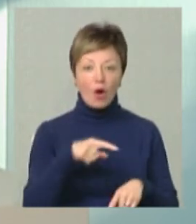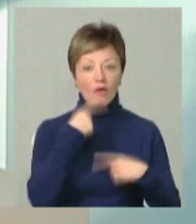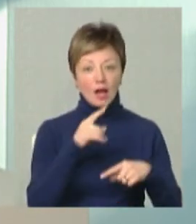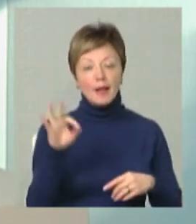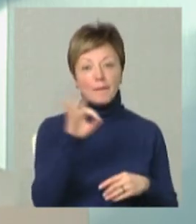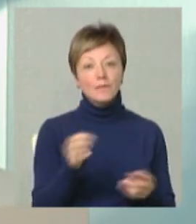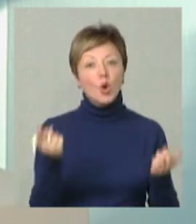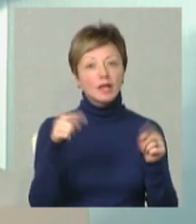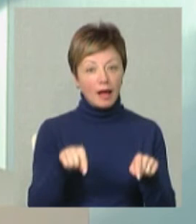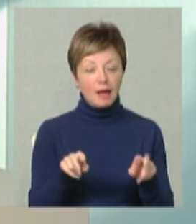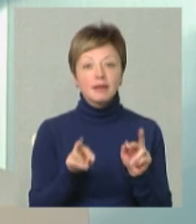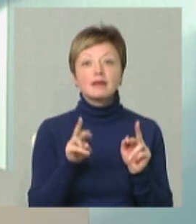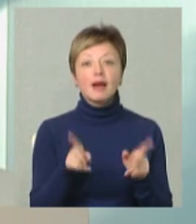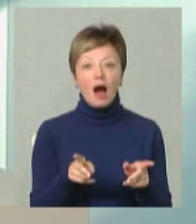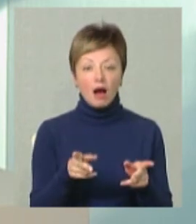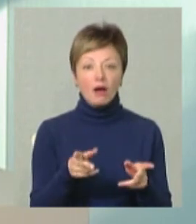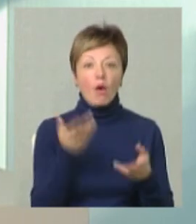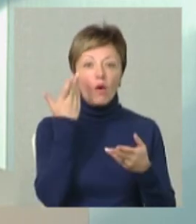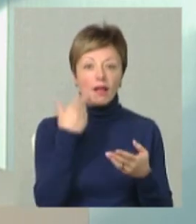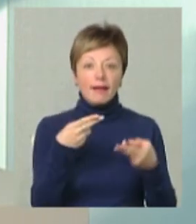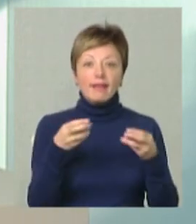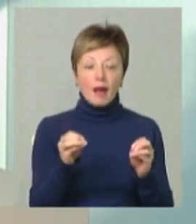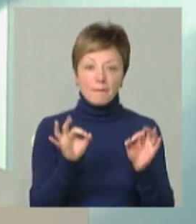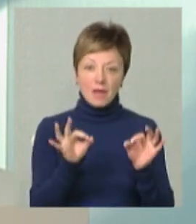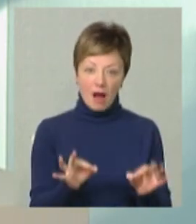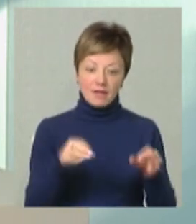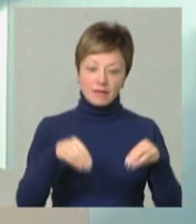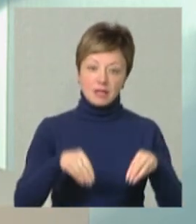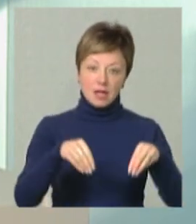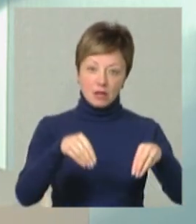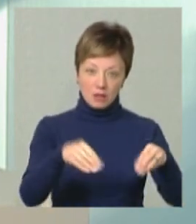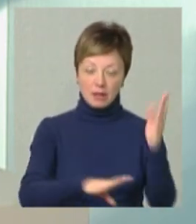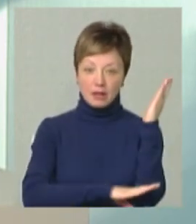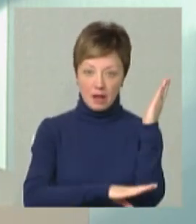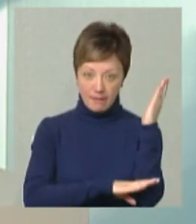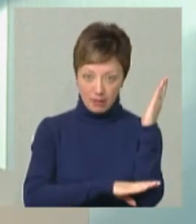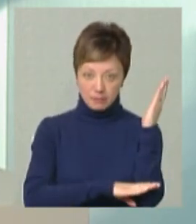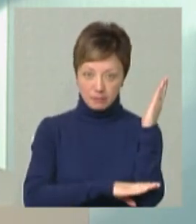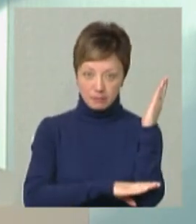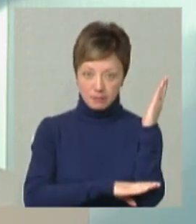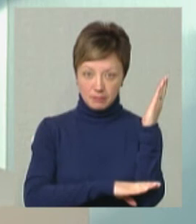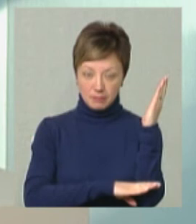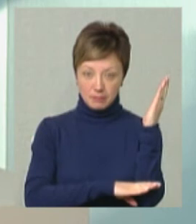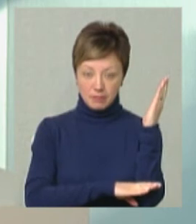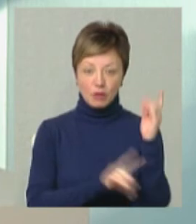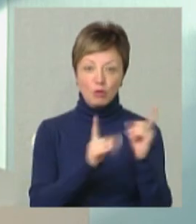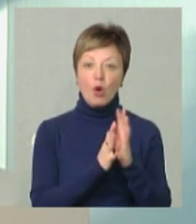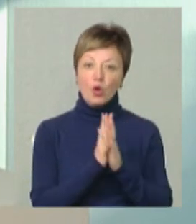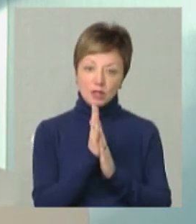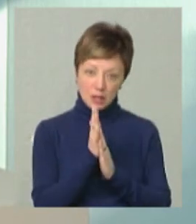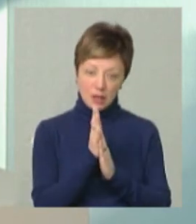говорили про те, як, коли і де правильно висаджувати дерева, аби вони